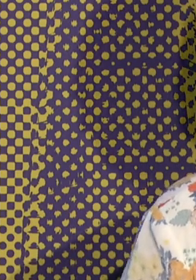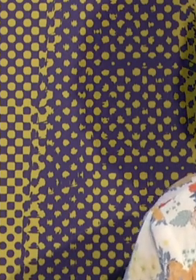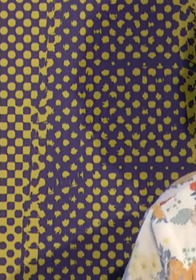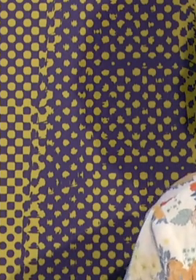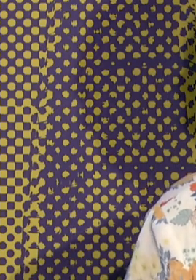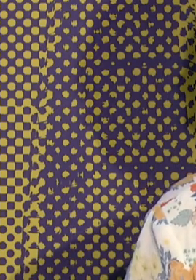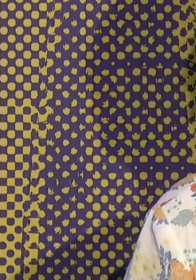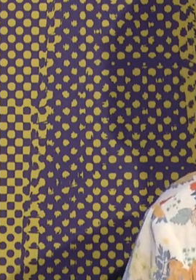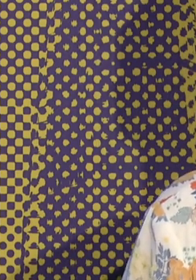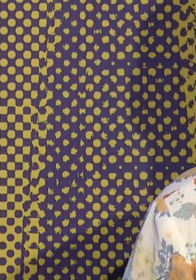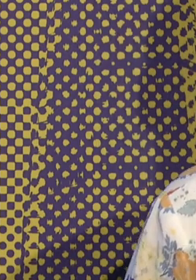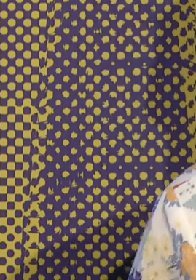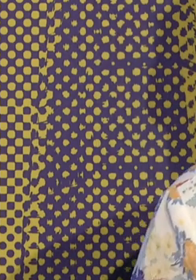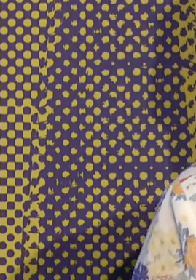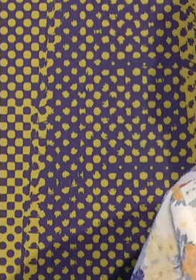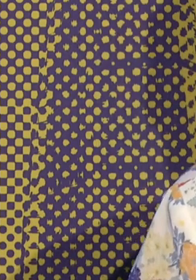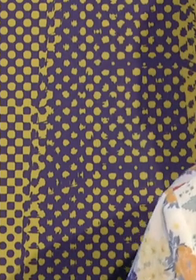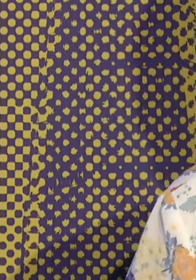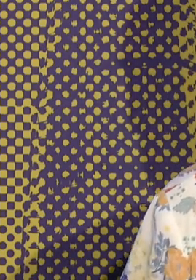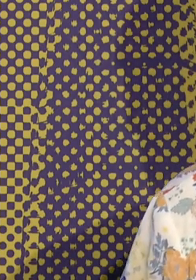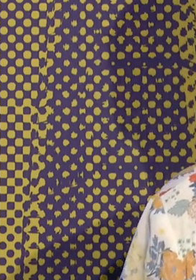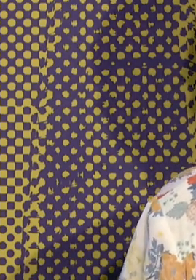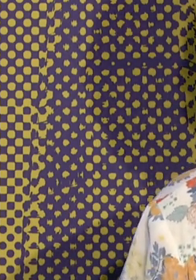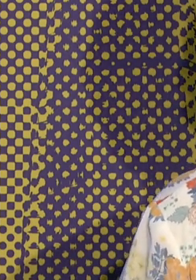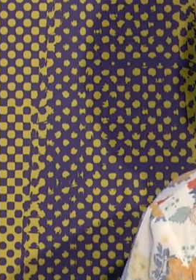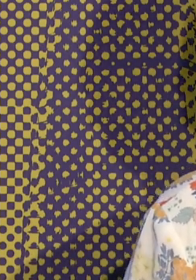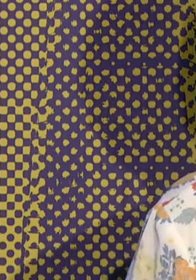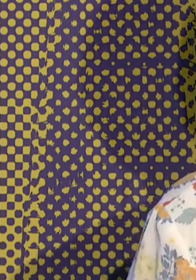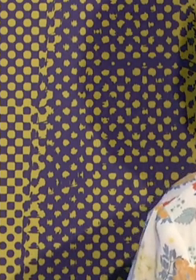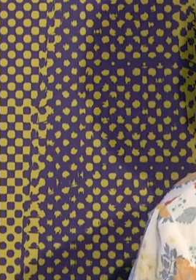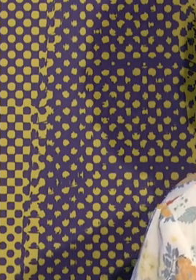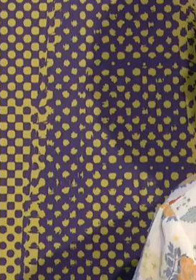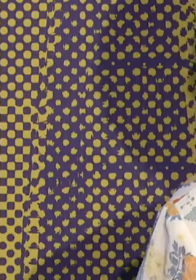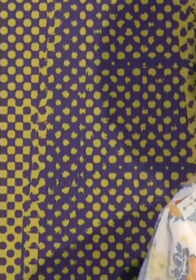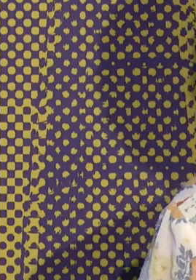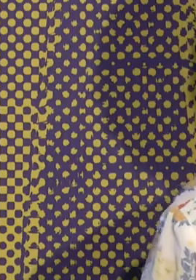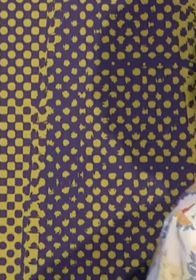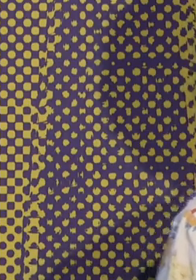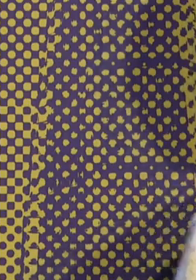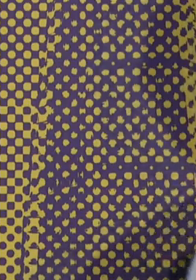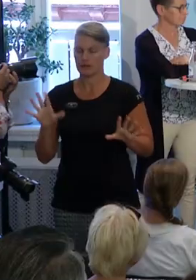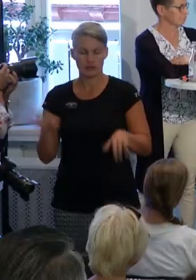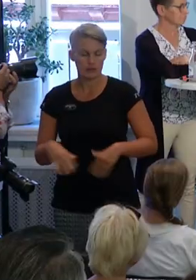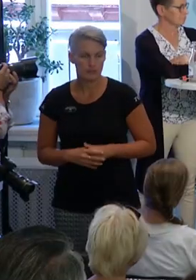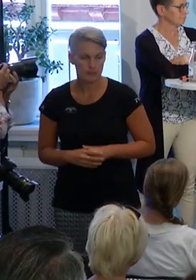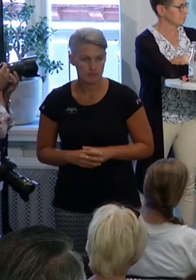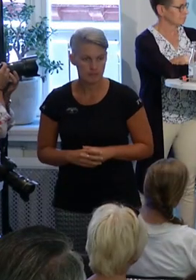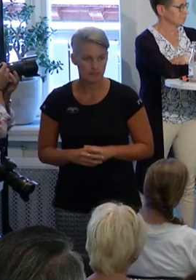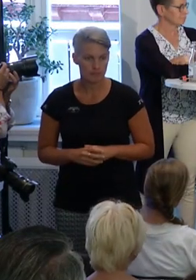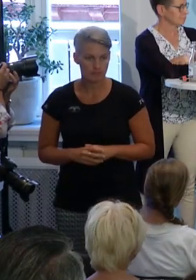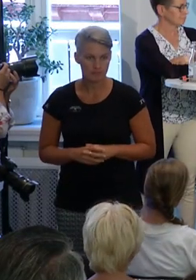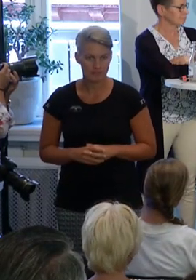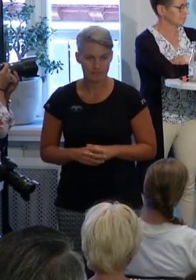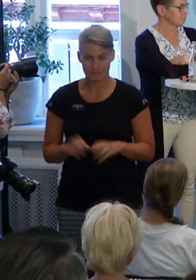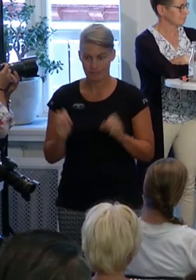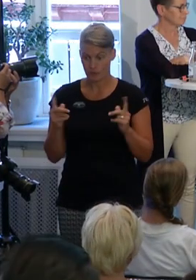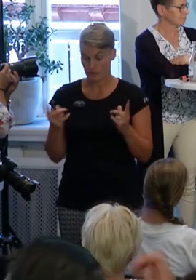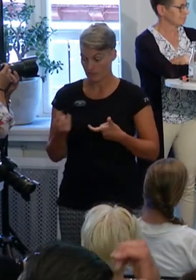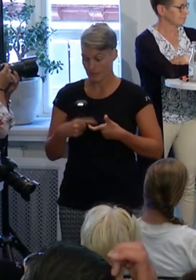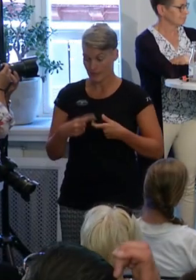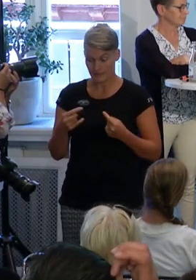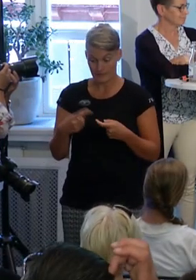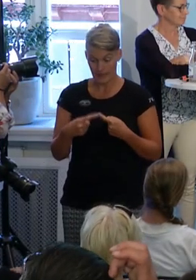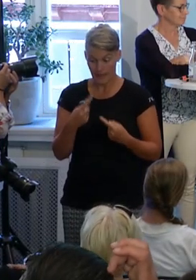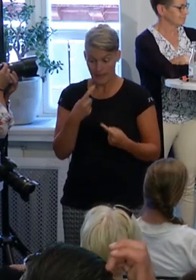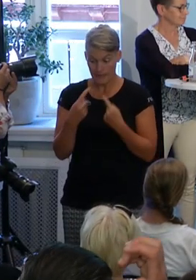förebyggande arbetet så att vi inte ser den gängkriminalitet som vi ser idag. Okej. Något att tillägga där kring debattartikeln just?